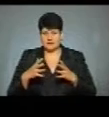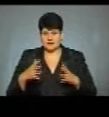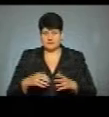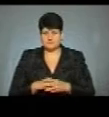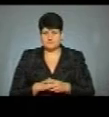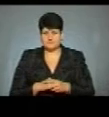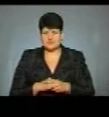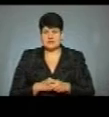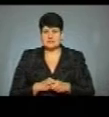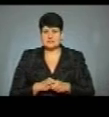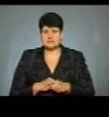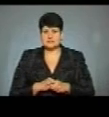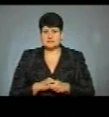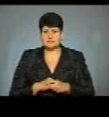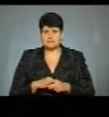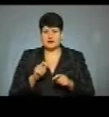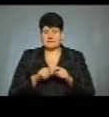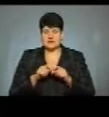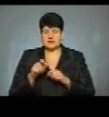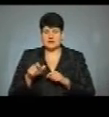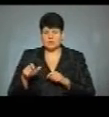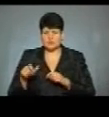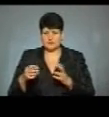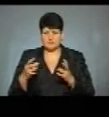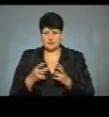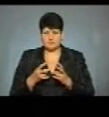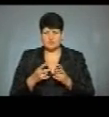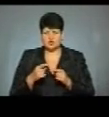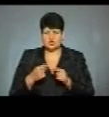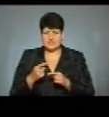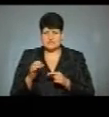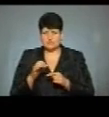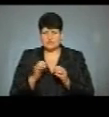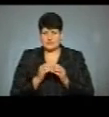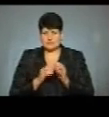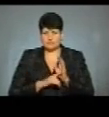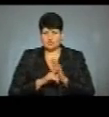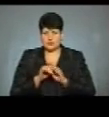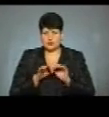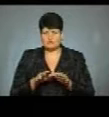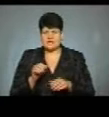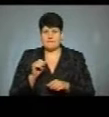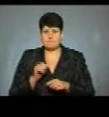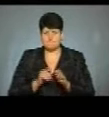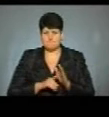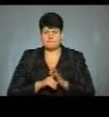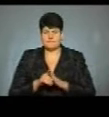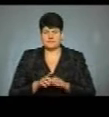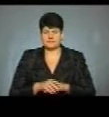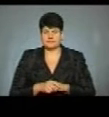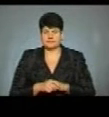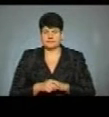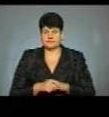За командою, зараз перевірте людей, через секунд 10 починаємо рух за командою.